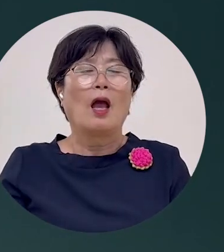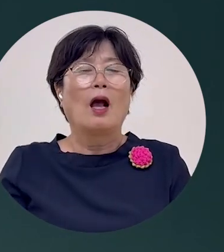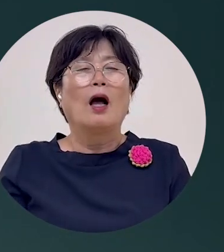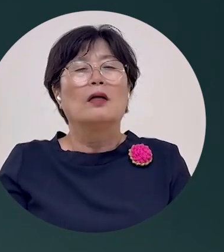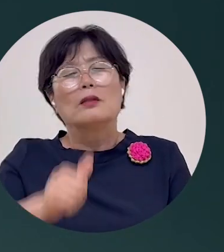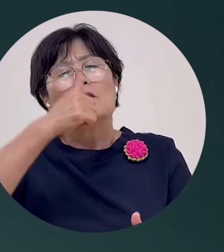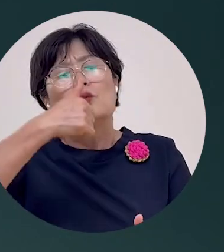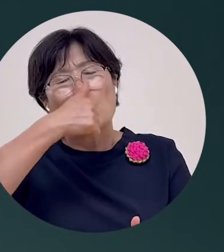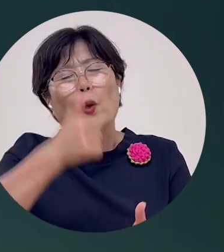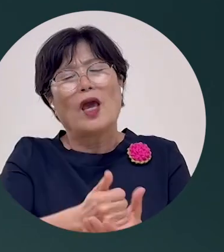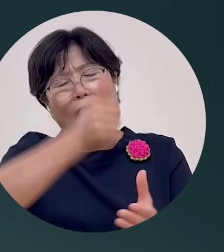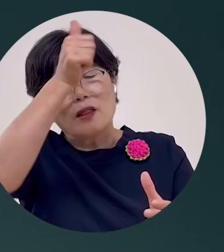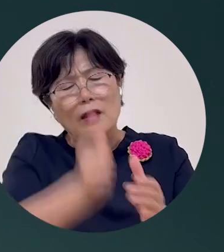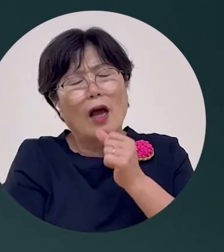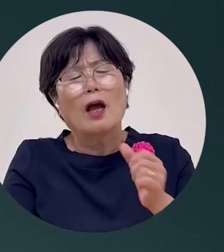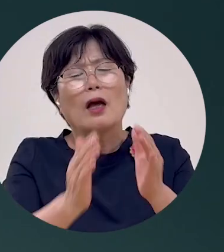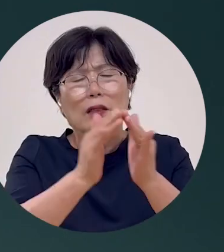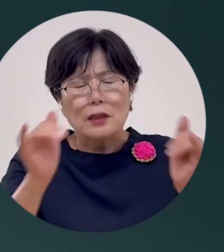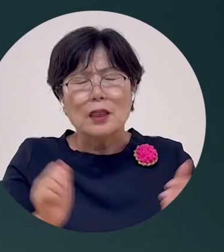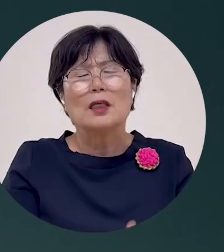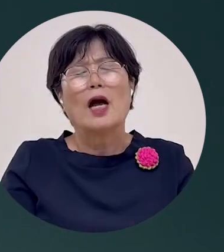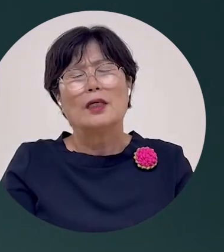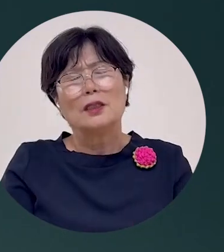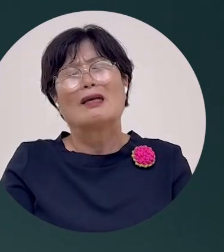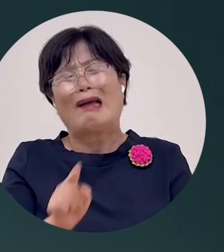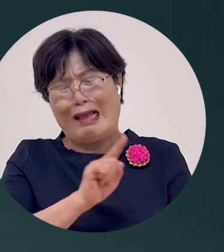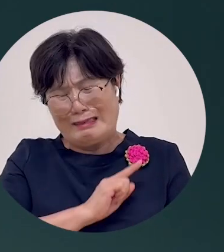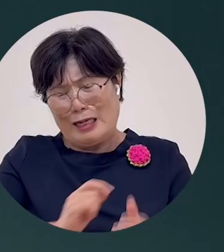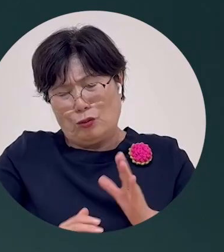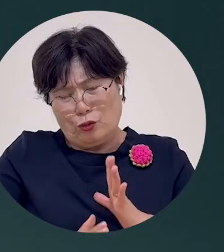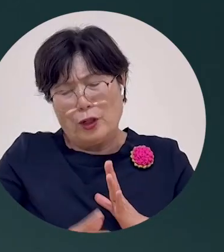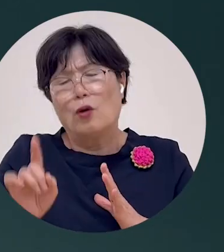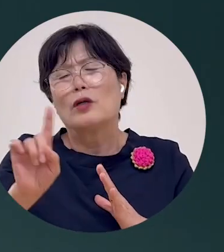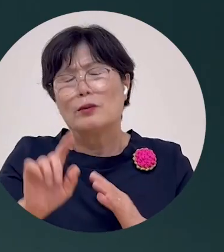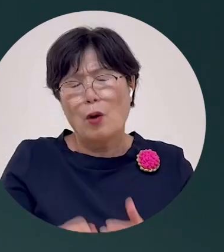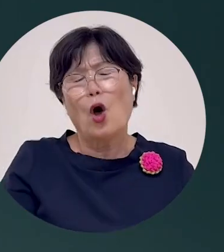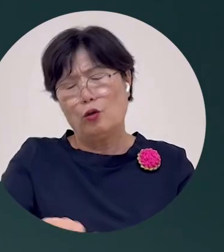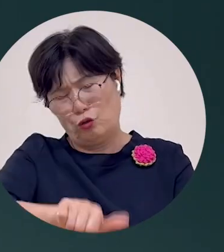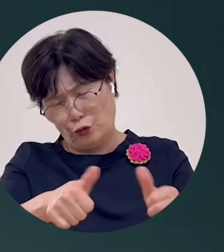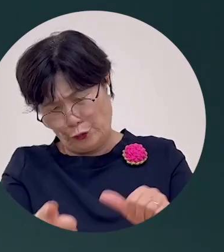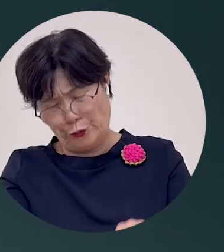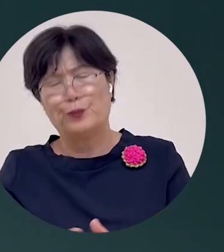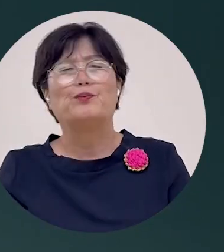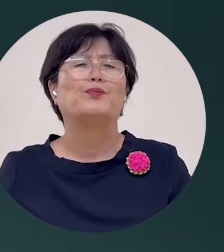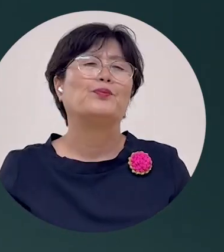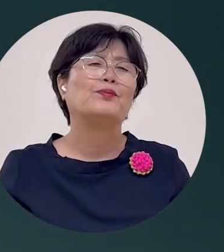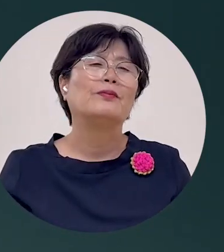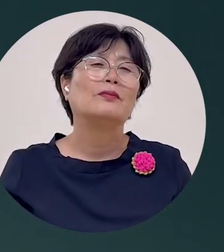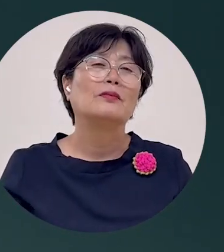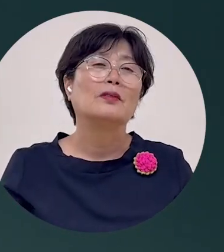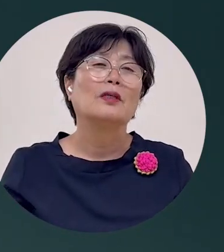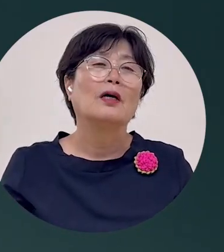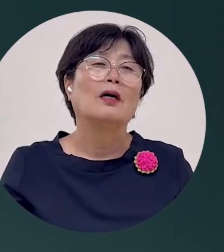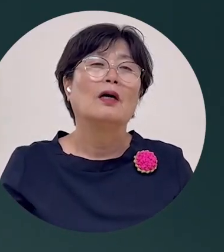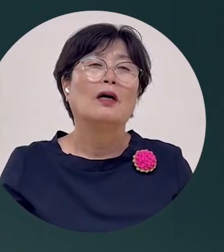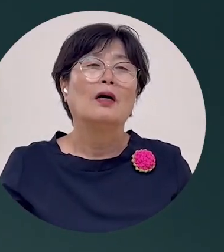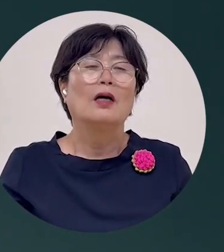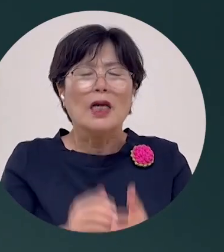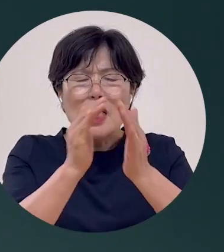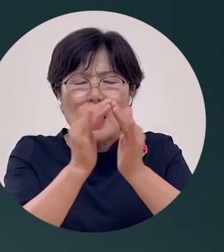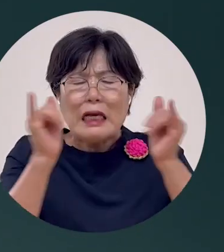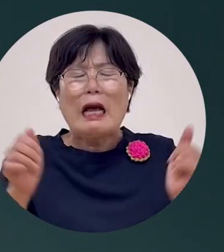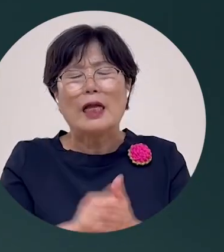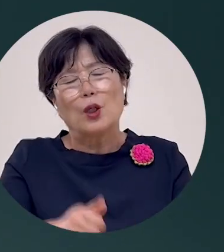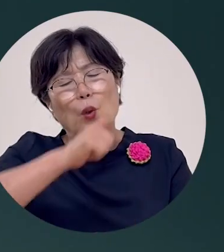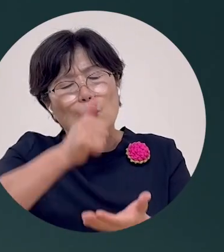두렵고 가장 큰 불안함입니다. 뭐가요? 죽음이. 인간이